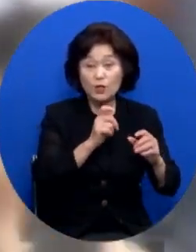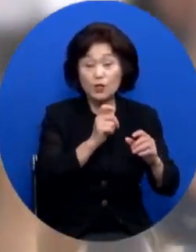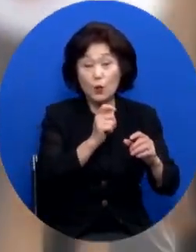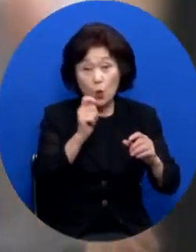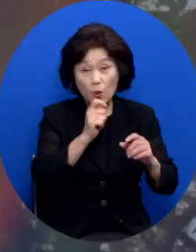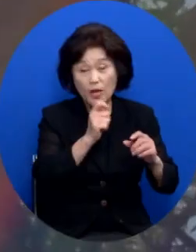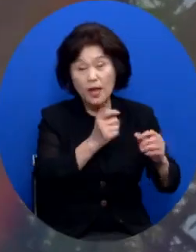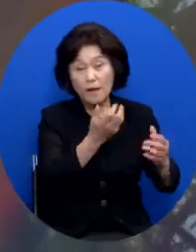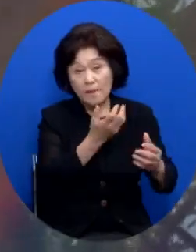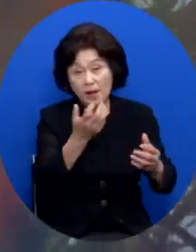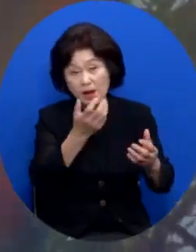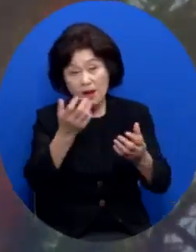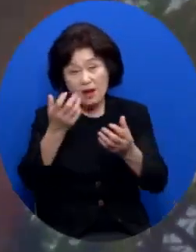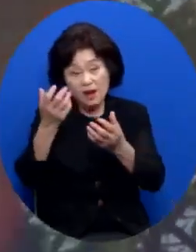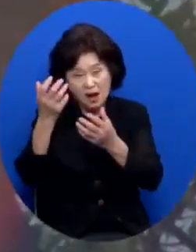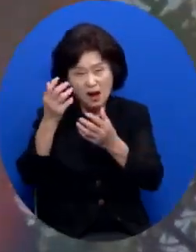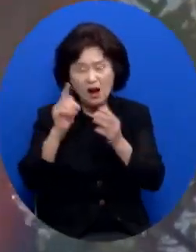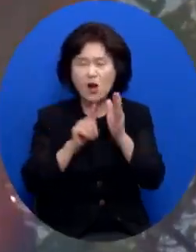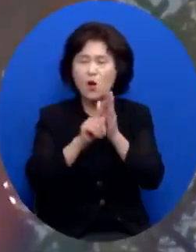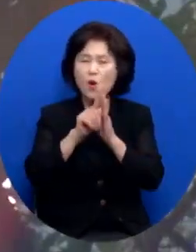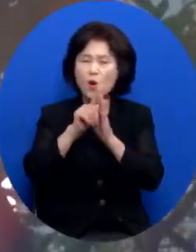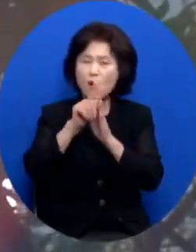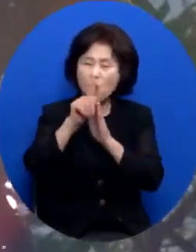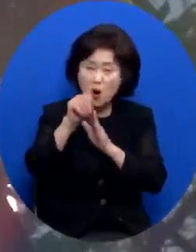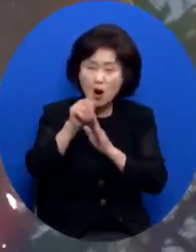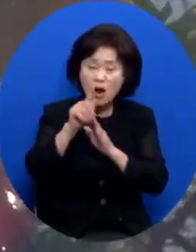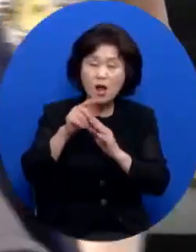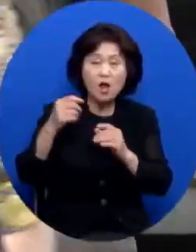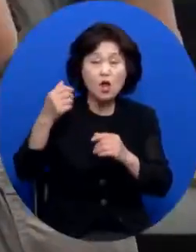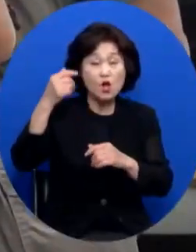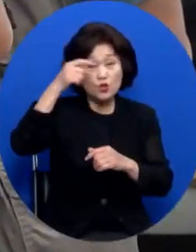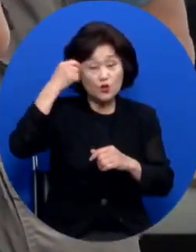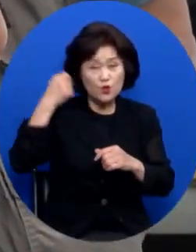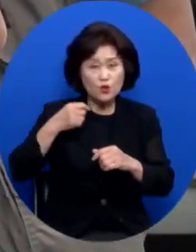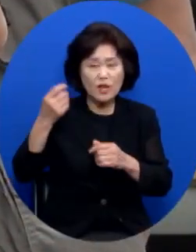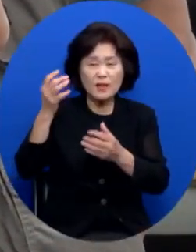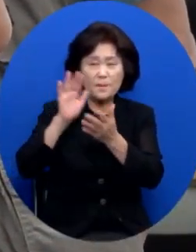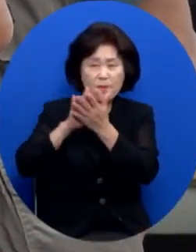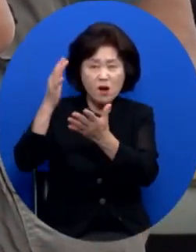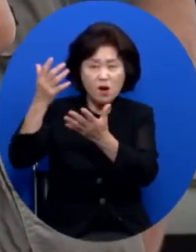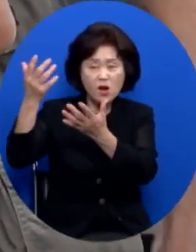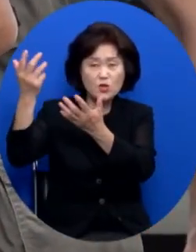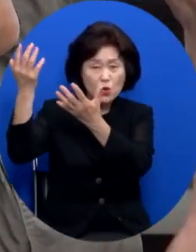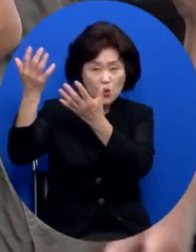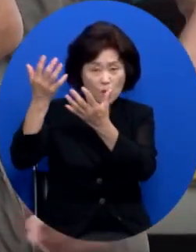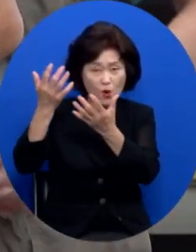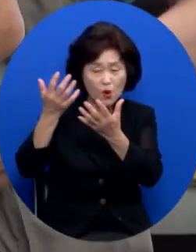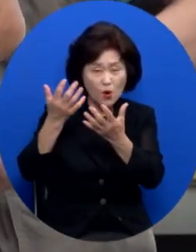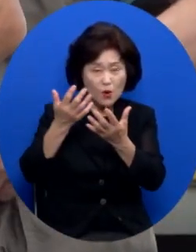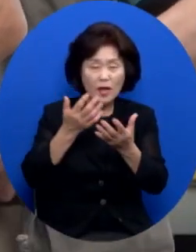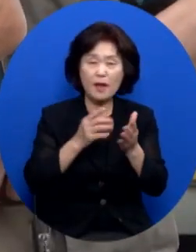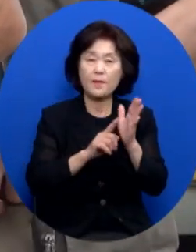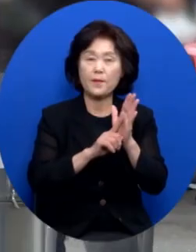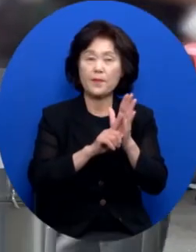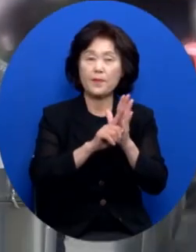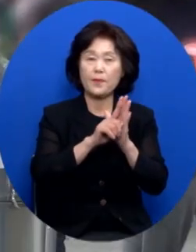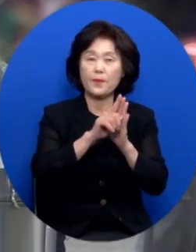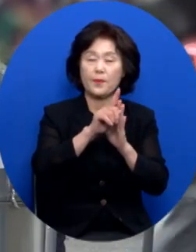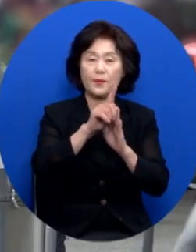강한 햇볕에 의해 기온이 높았던 가운데 중국에서 데워진 공기가 유입되면서 기온을 더욱 높였다고 분석했습니다.